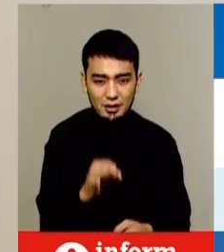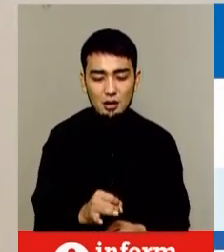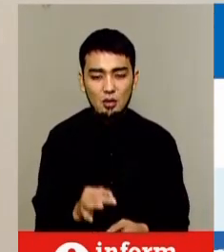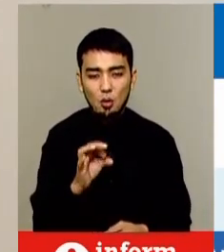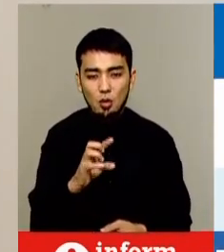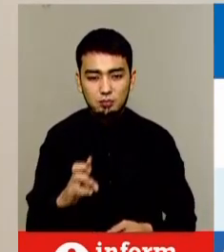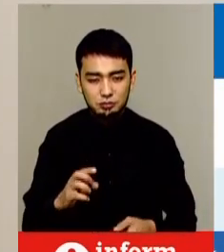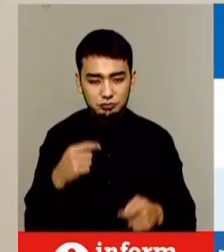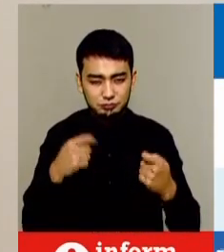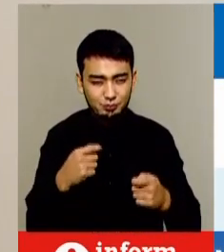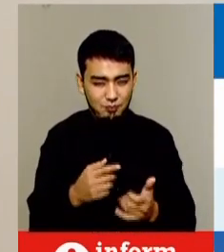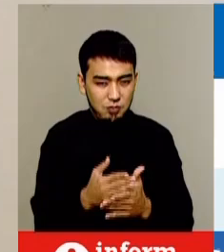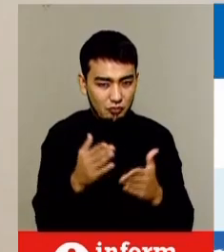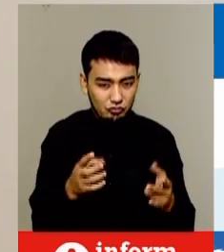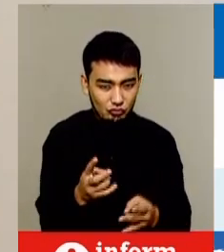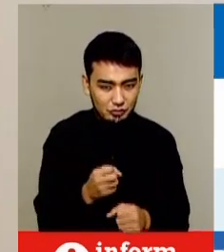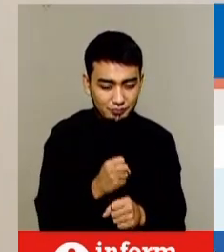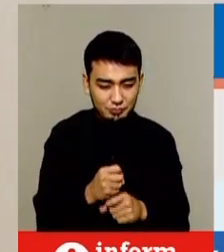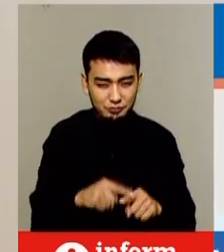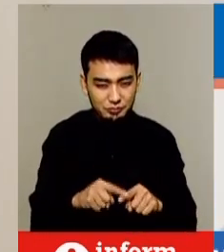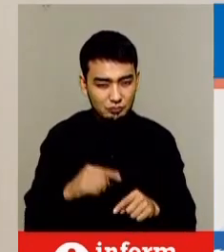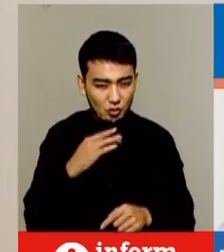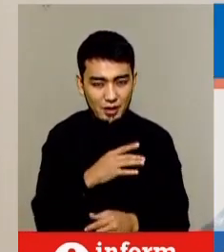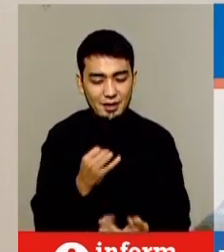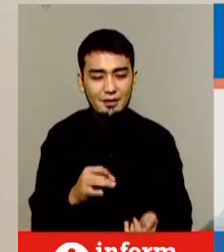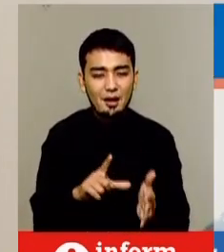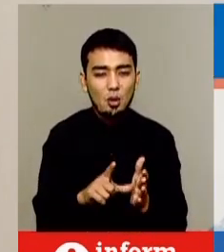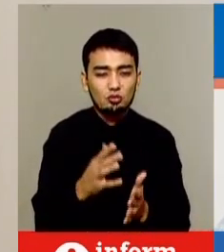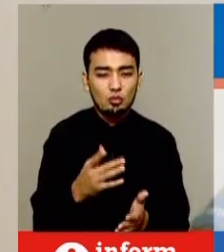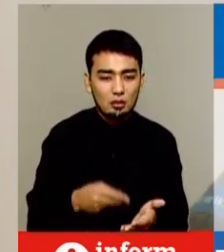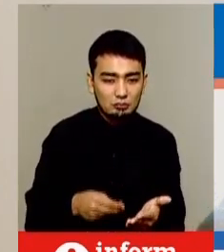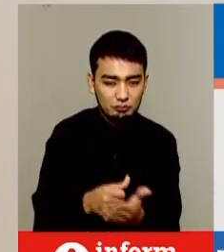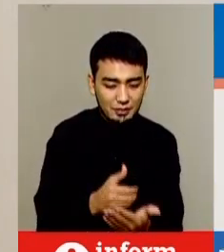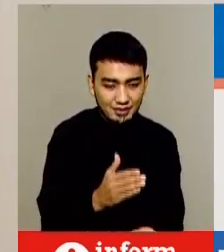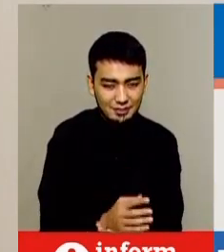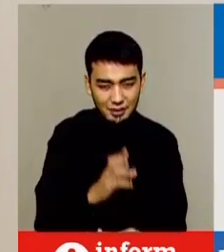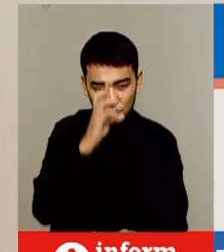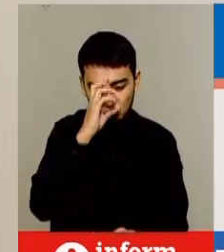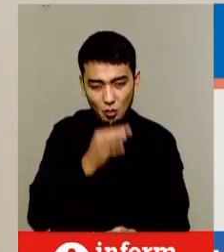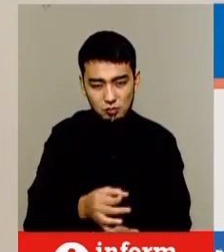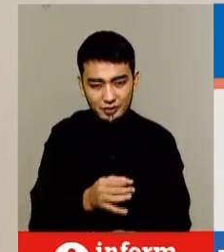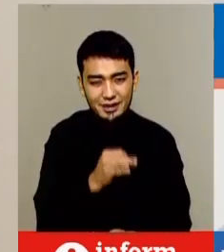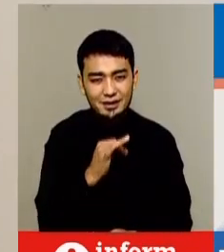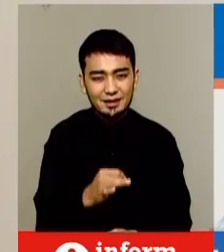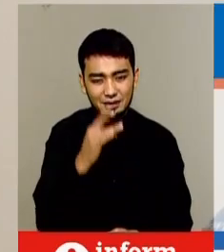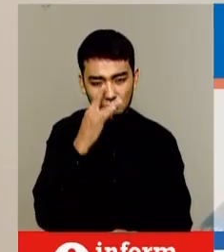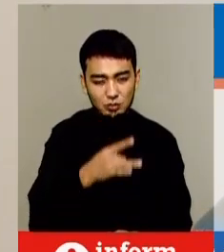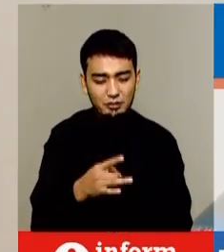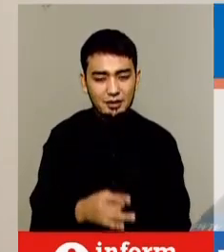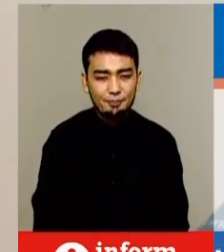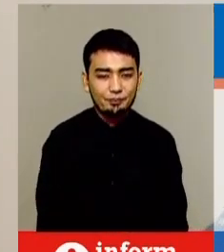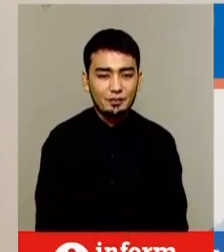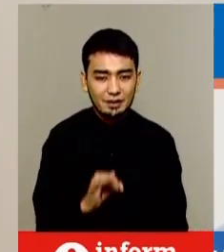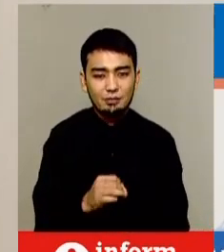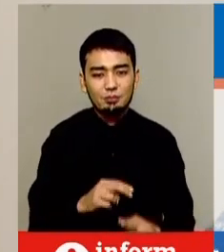объем производства, столько-то налоговых будет поступлений в бюджет области и республики. То есть